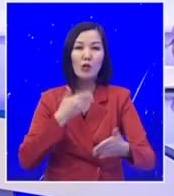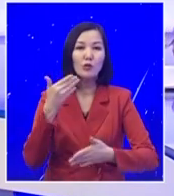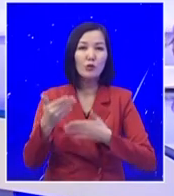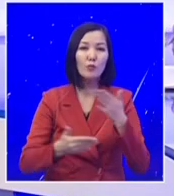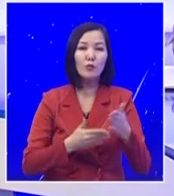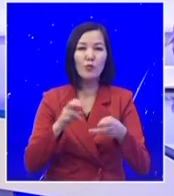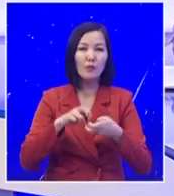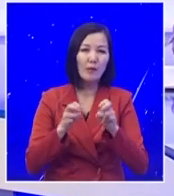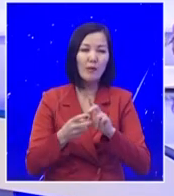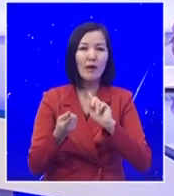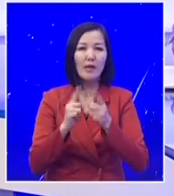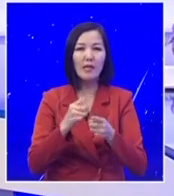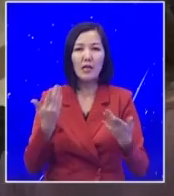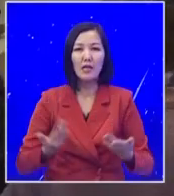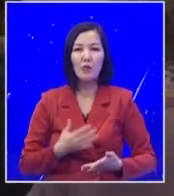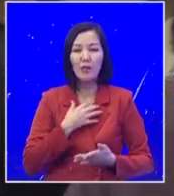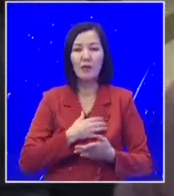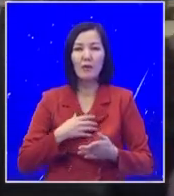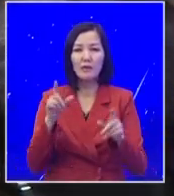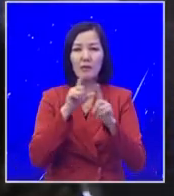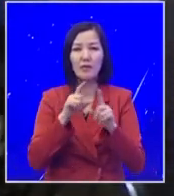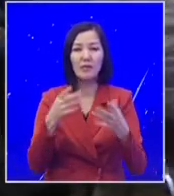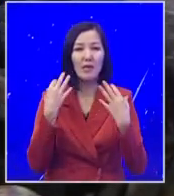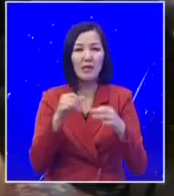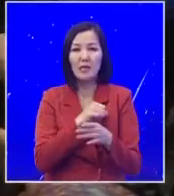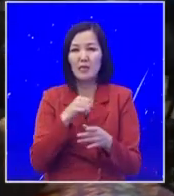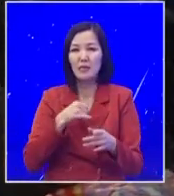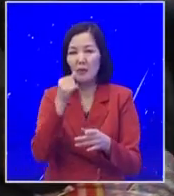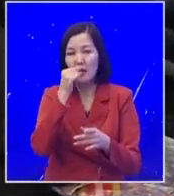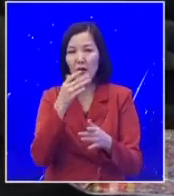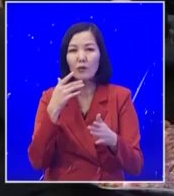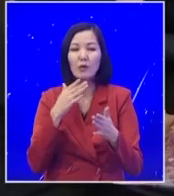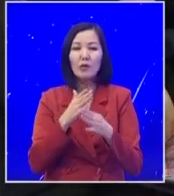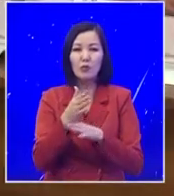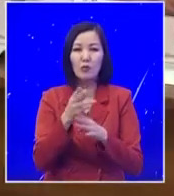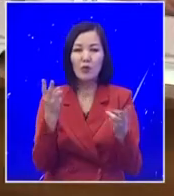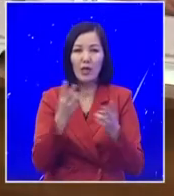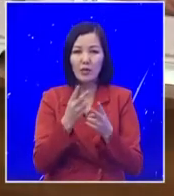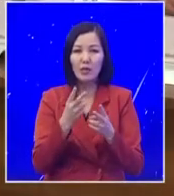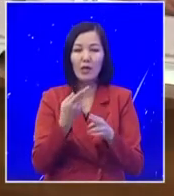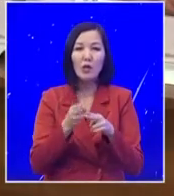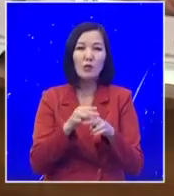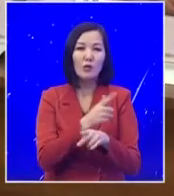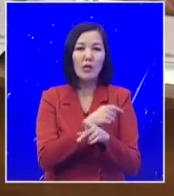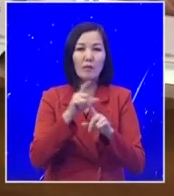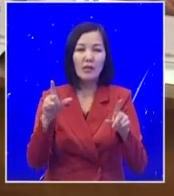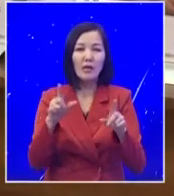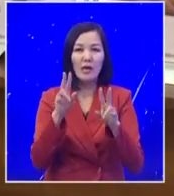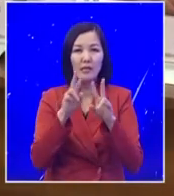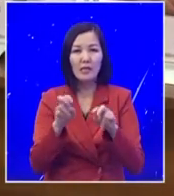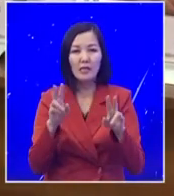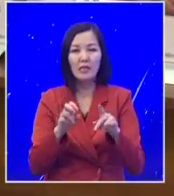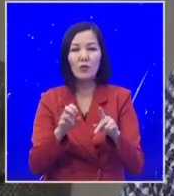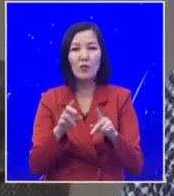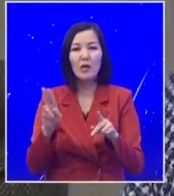айналған азаматтар әлеуметтік маңызы бар нысандарға еркін, еш қиындықсыз кіріп шығуы қажет. Сондай емханаға қаралу, басшысы